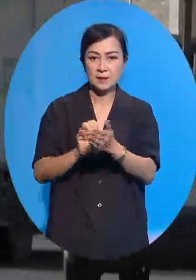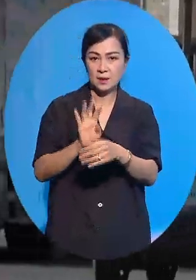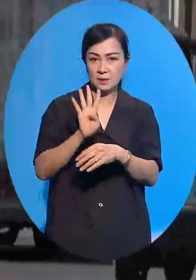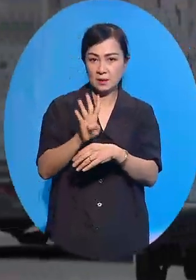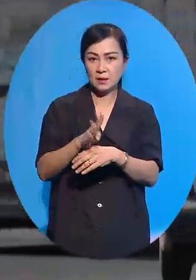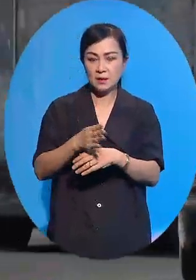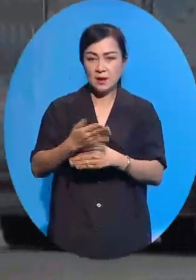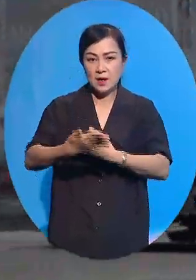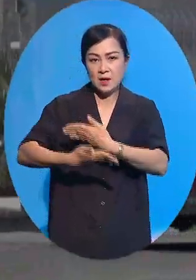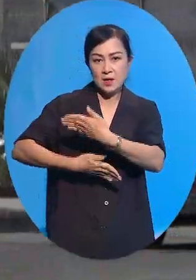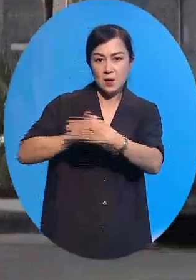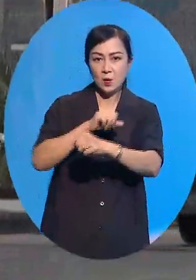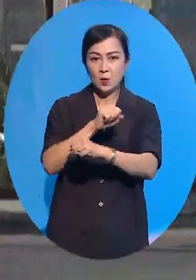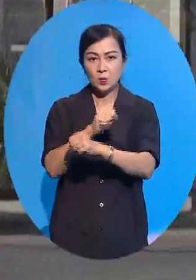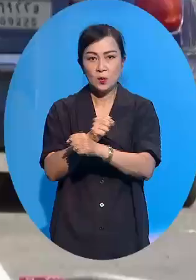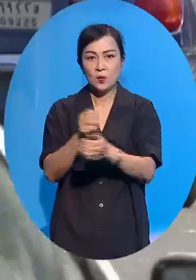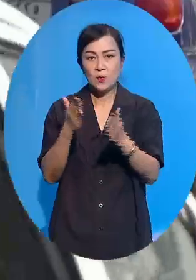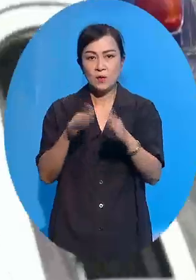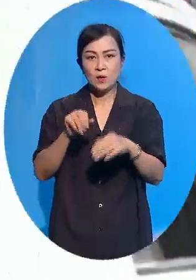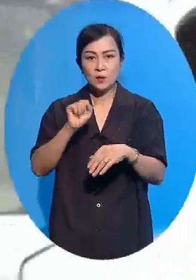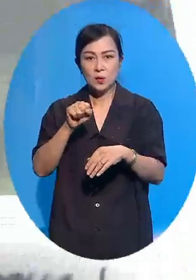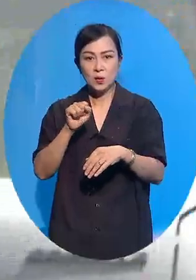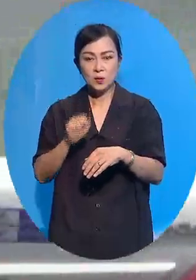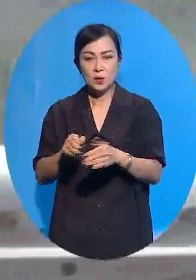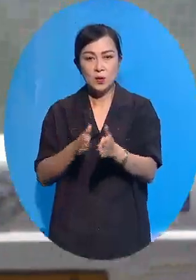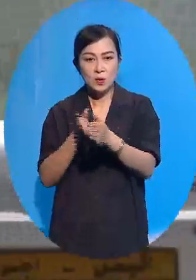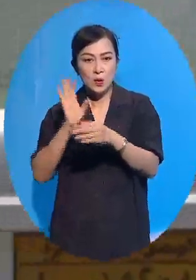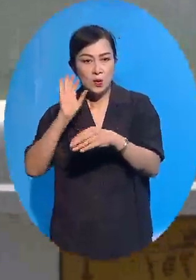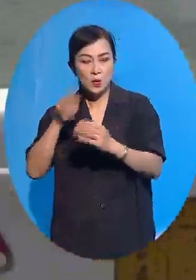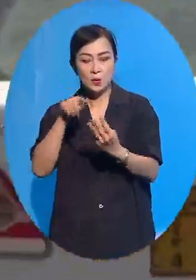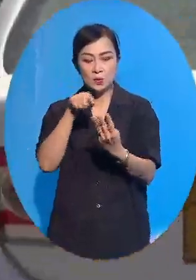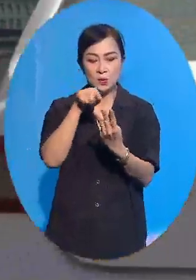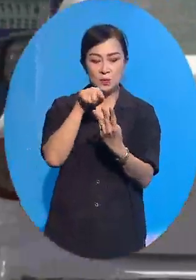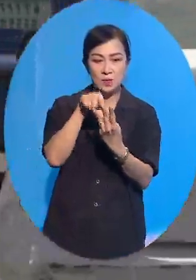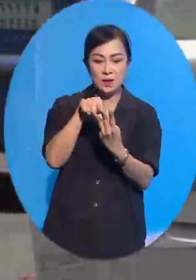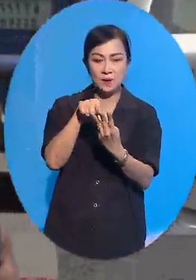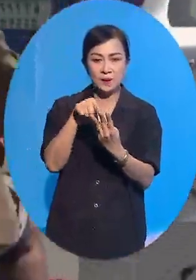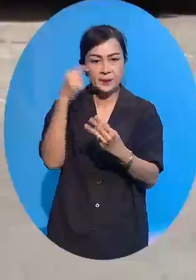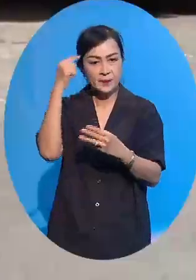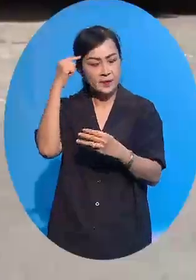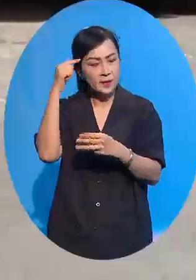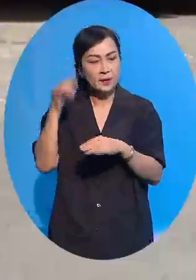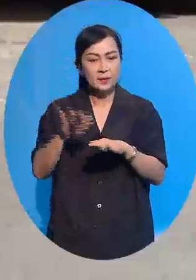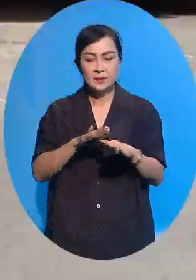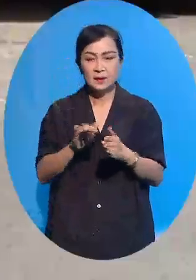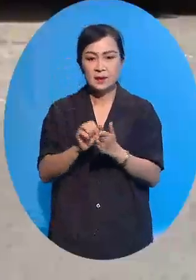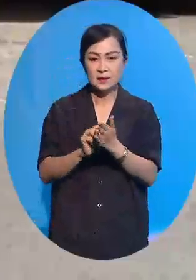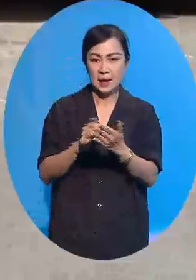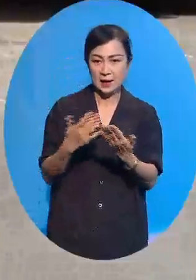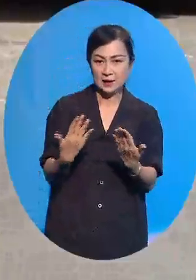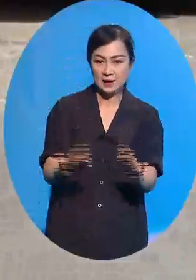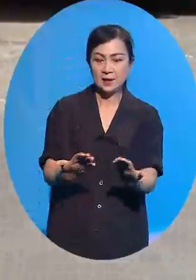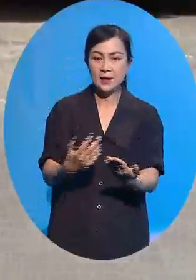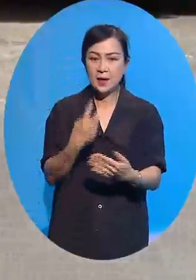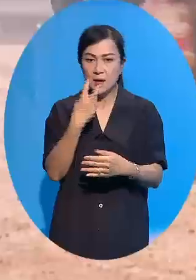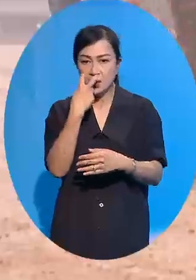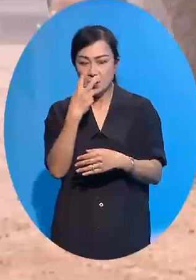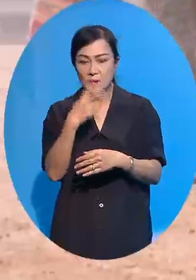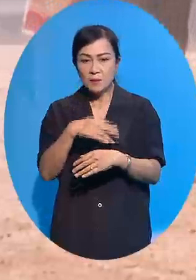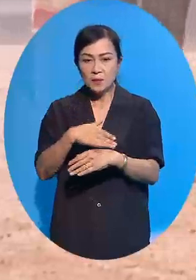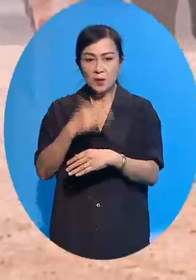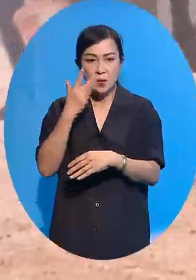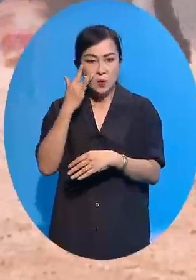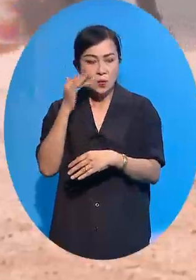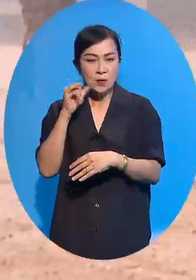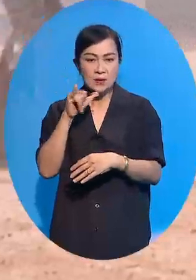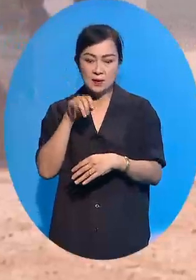4. Việc trao đổi tù binh là một phần của thỏa thuận do Liên Hiệp Quốc làm trung gian, dự kiến sẽ được thực hiện trong tháng này nhằm tìm lối thoát cho khủng hoảng